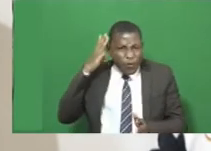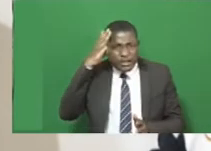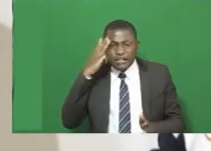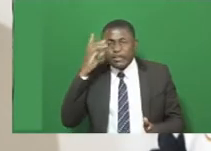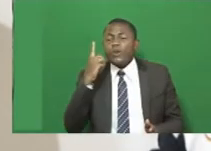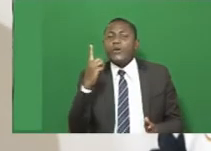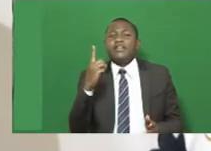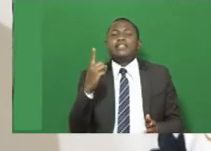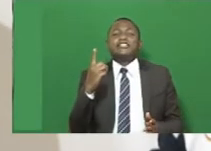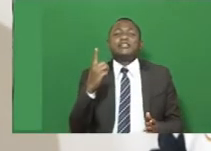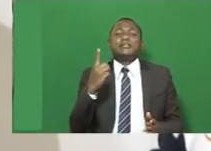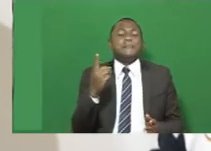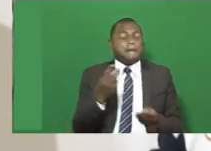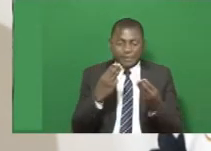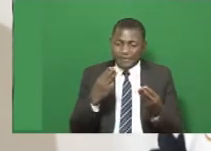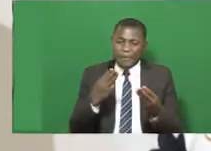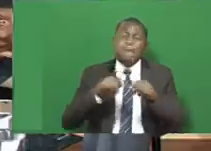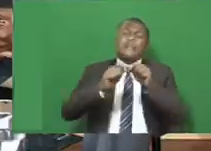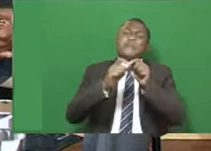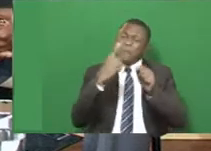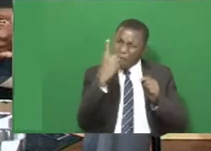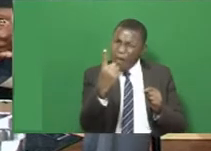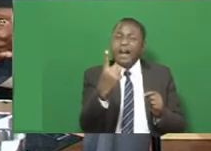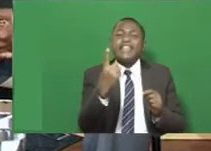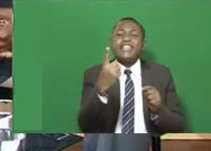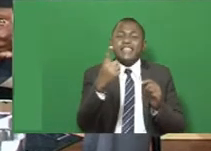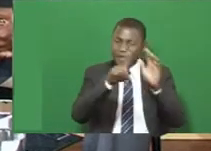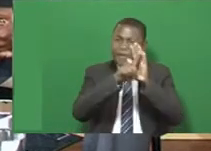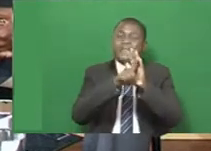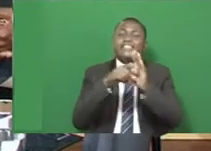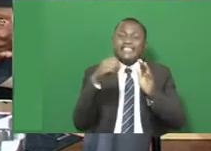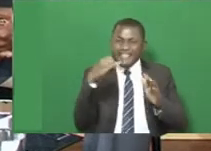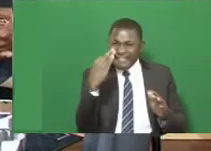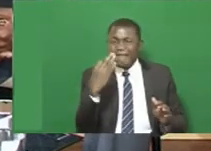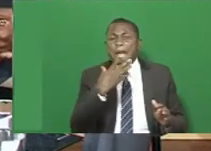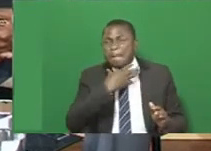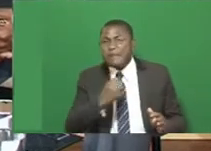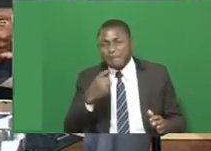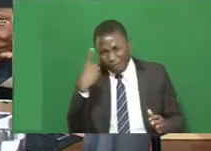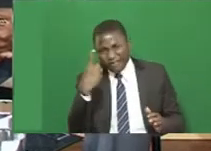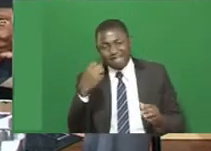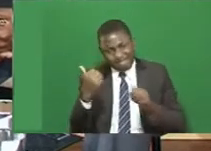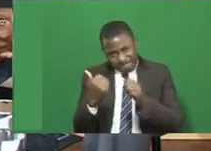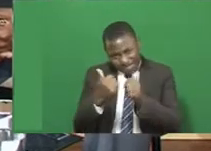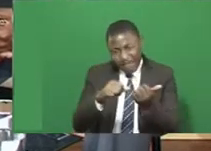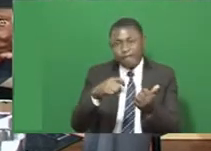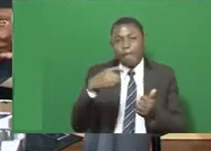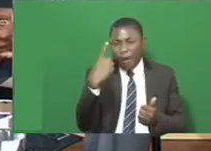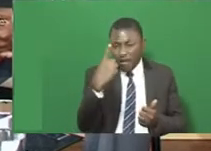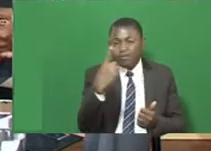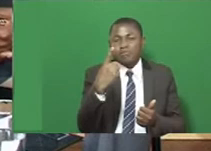chaanongovavarira pamutendi kumugonesa kuchikora mutemo 1 chete. Alright. Wo saka kuita iwe ukasoni kuti uchikore mutemo